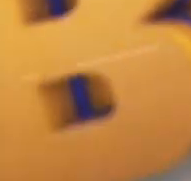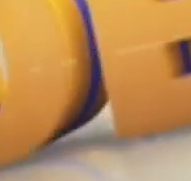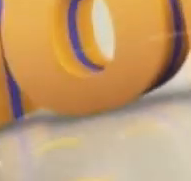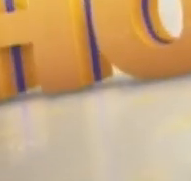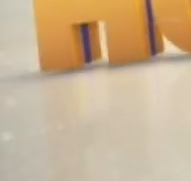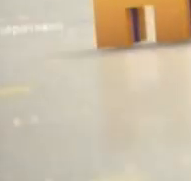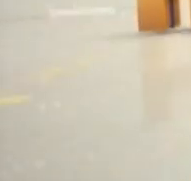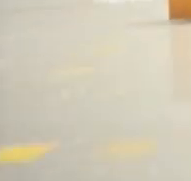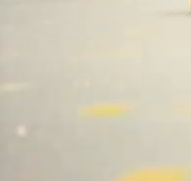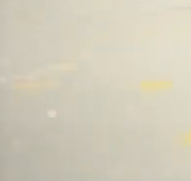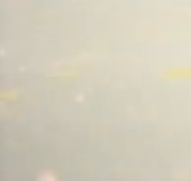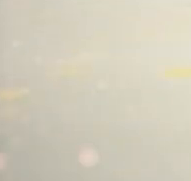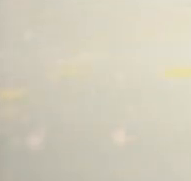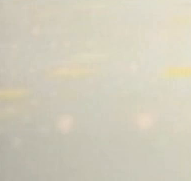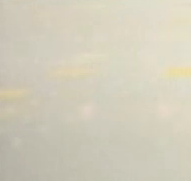Музика